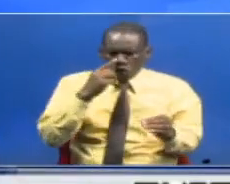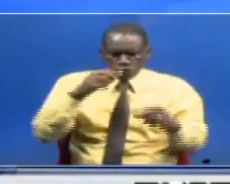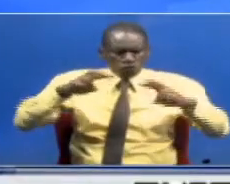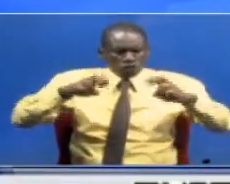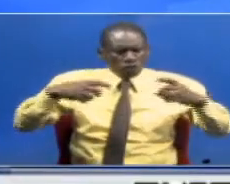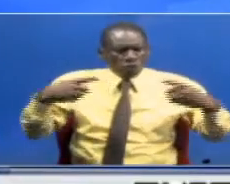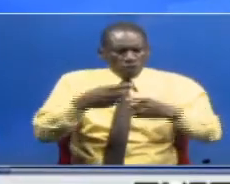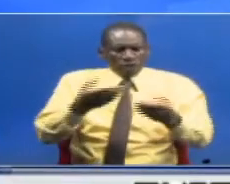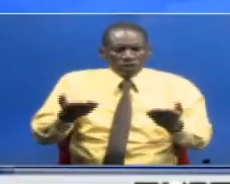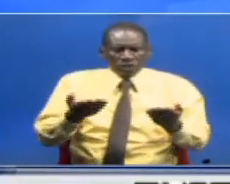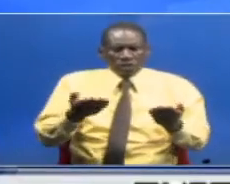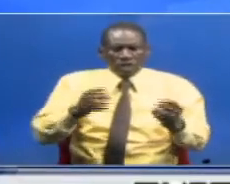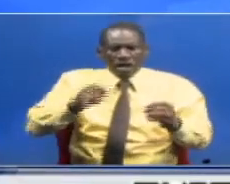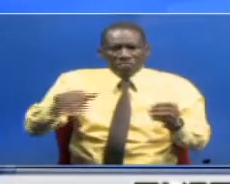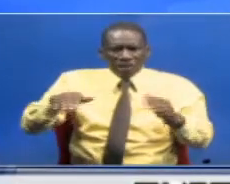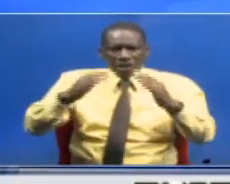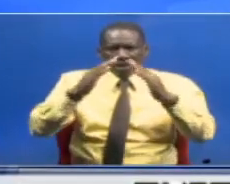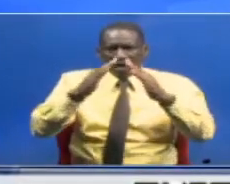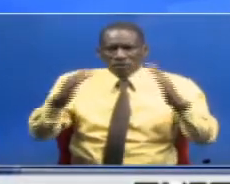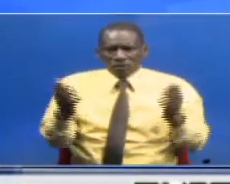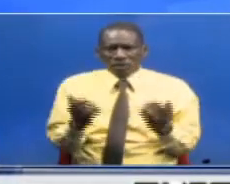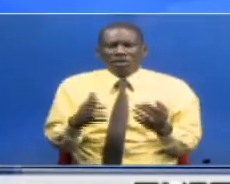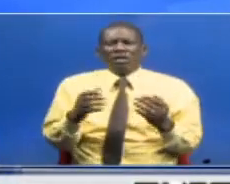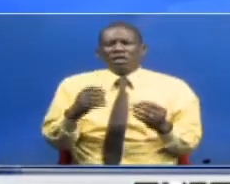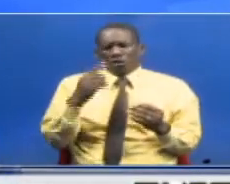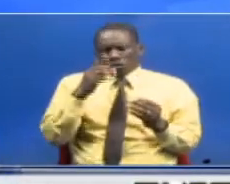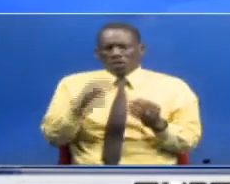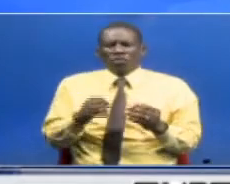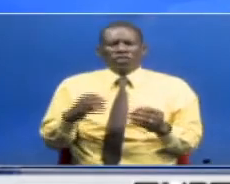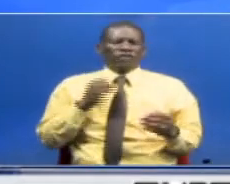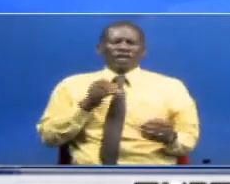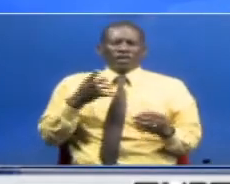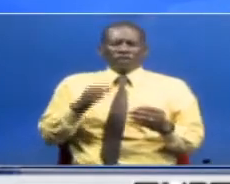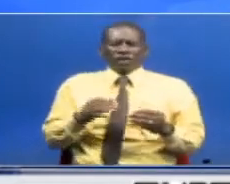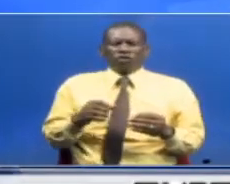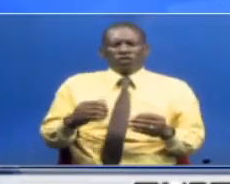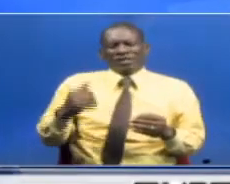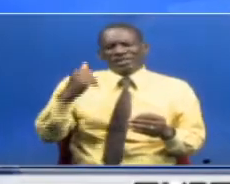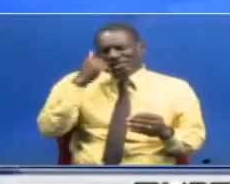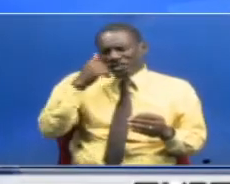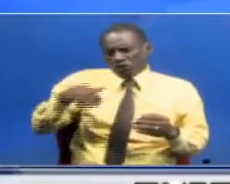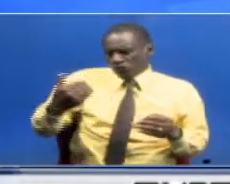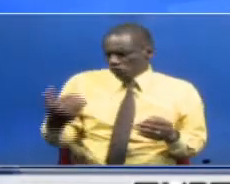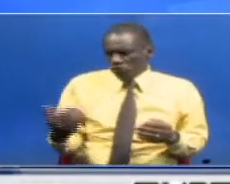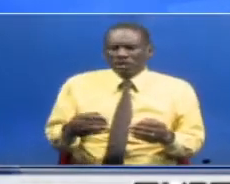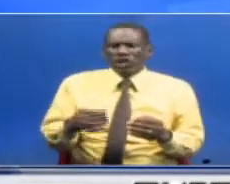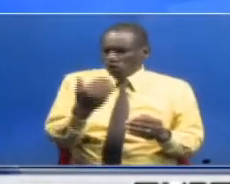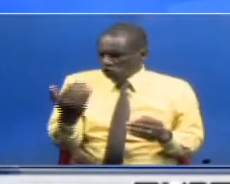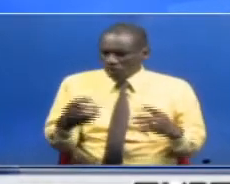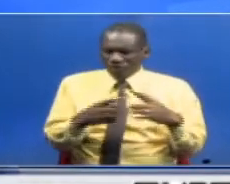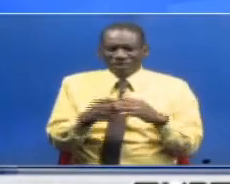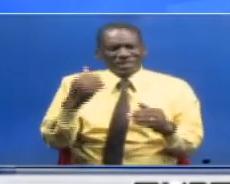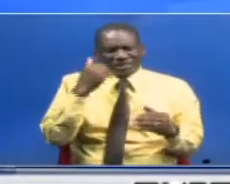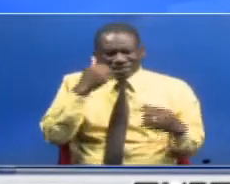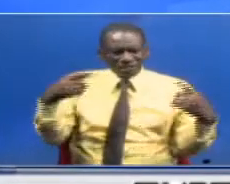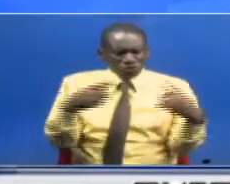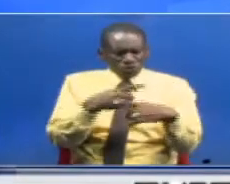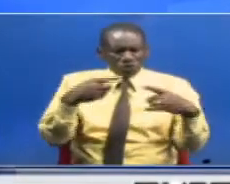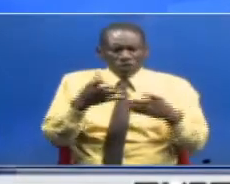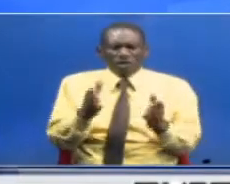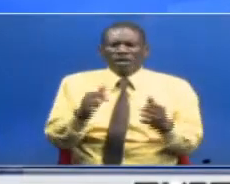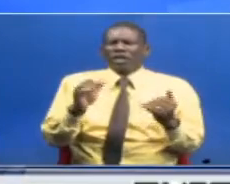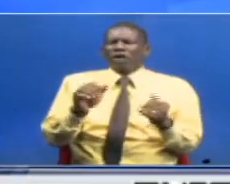kijiri, hofu imetanda kuhusu mkurupuko wa magonjwa ya watoto wakiripotiwa kuanza kuugua maradhi mbalimbali. Huyu hapa Kevin Mutai